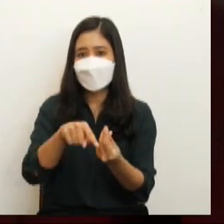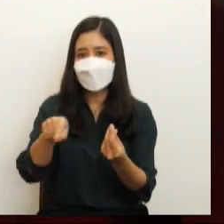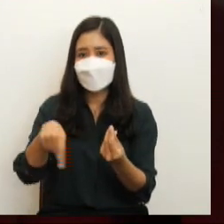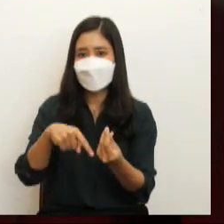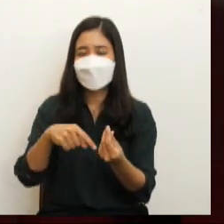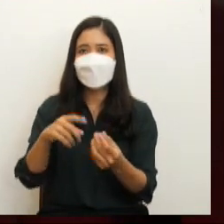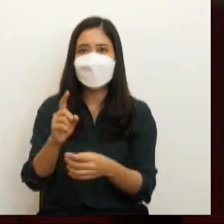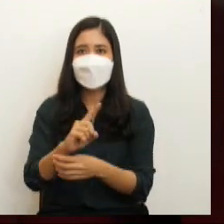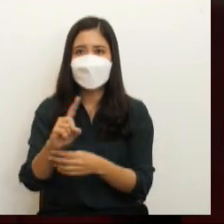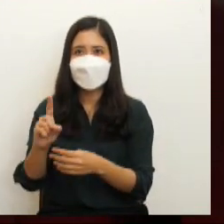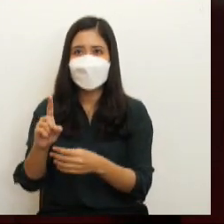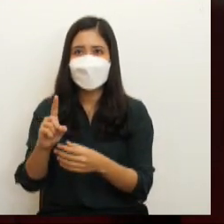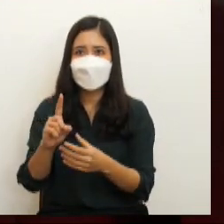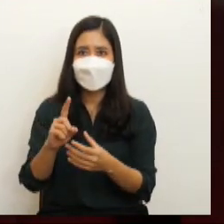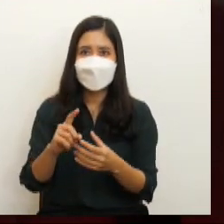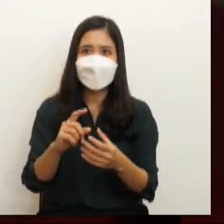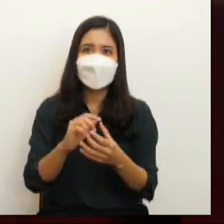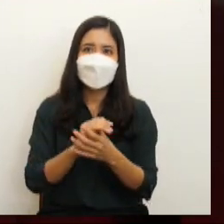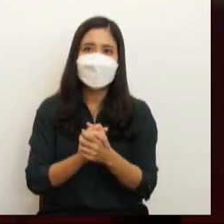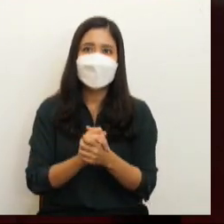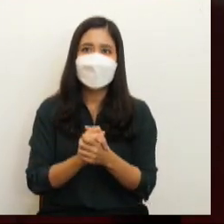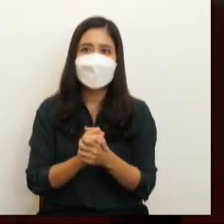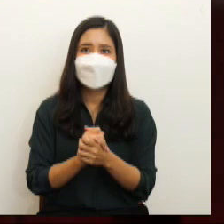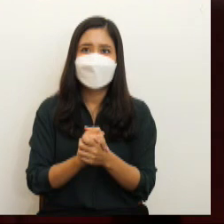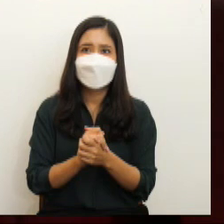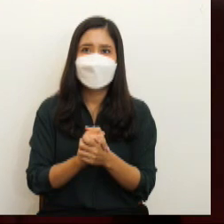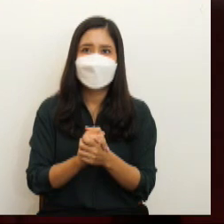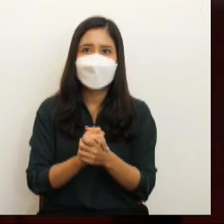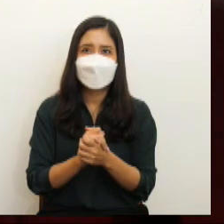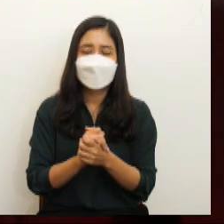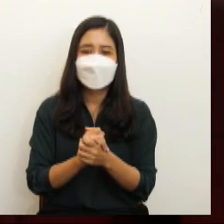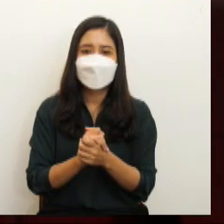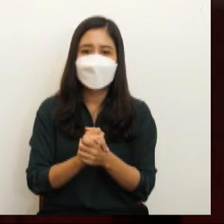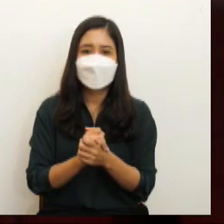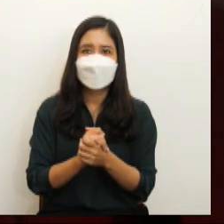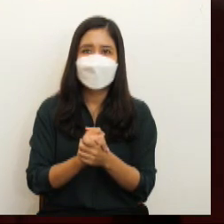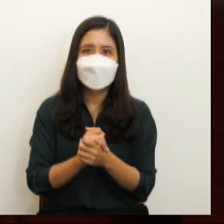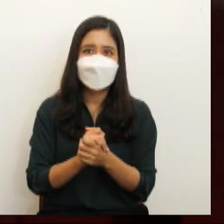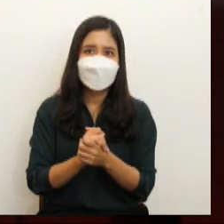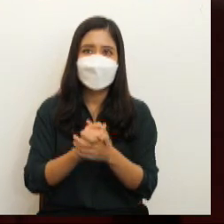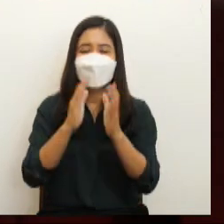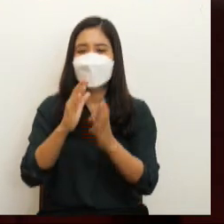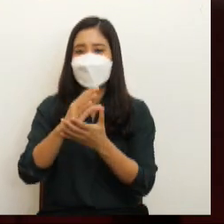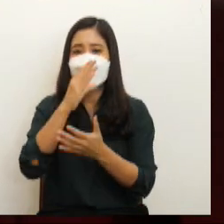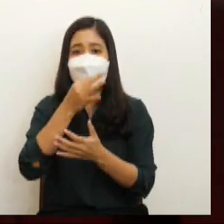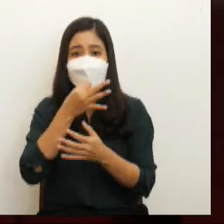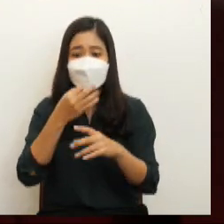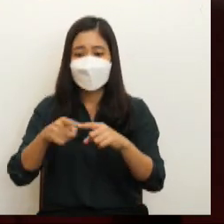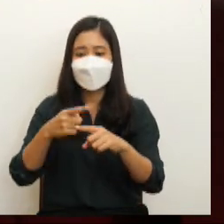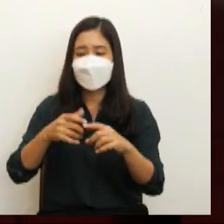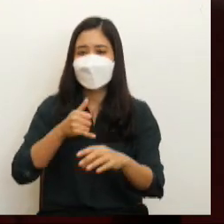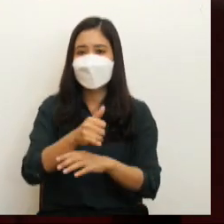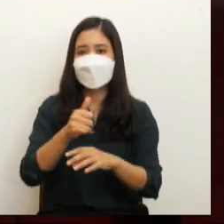ทศหรือครูที่ปรึกษาได้นะคะสำหรับในส่วนของนักเรียนที่เรียนในระบบทวิภาคีซึ่งนำรายวิชาออกไปฝึกงาน